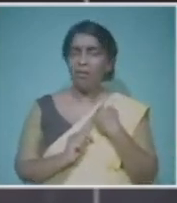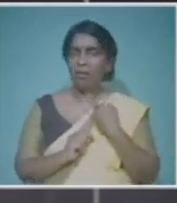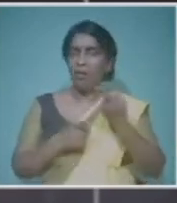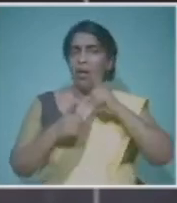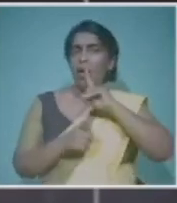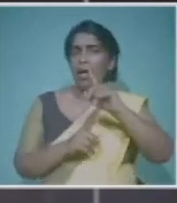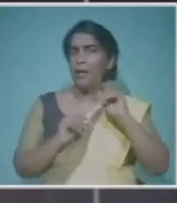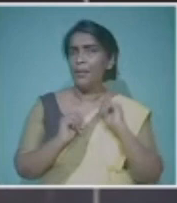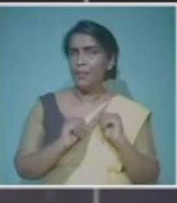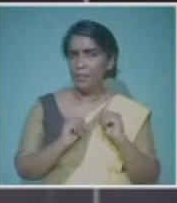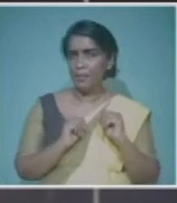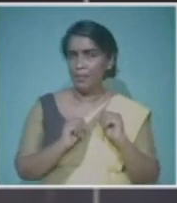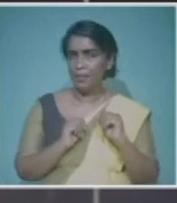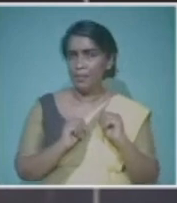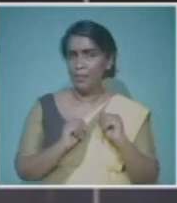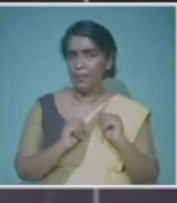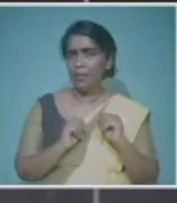ඇහුවේ